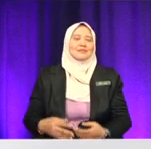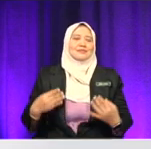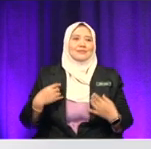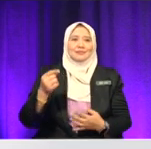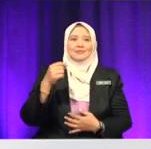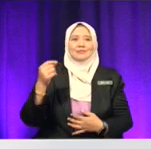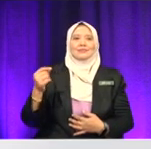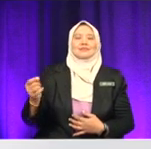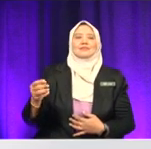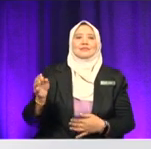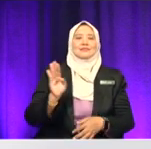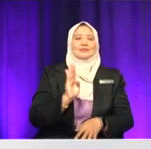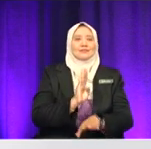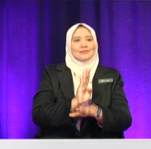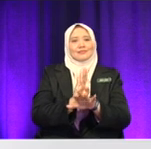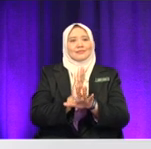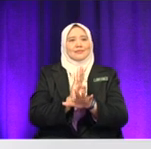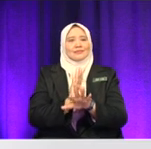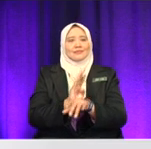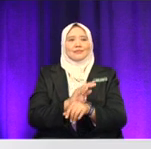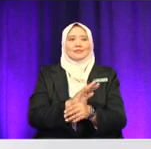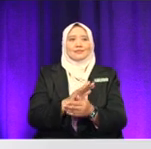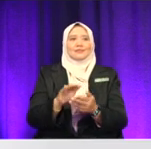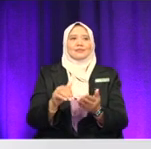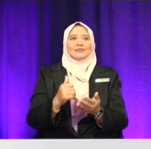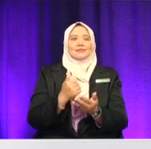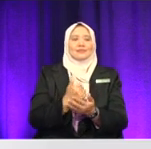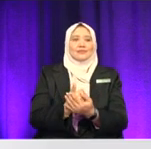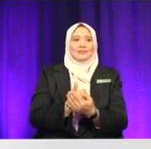bakteria. Besar tu tulis B tu. Haziq, happy-nya?